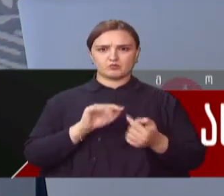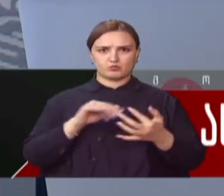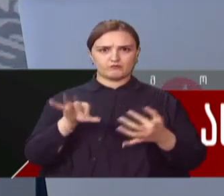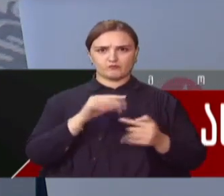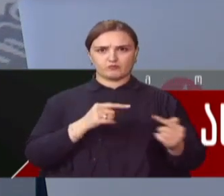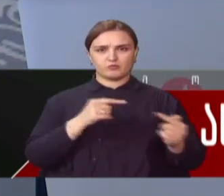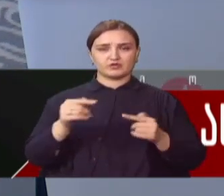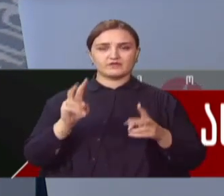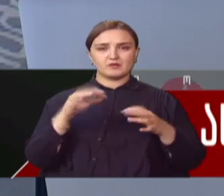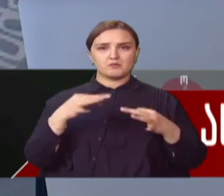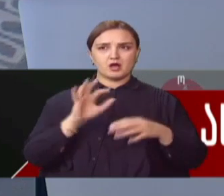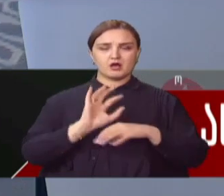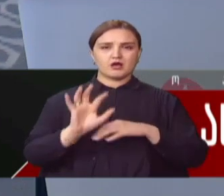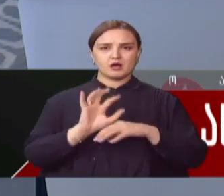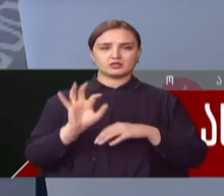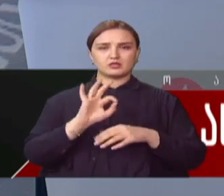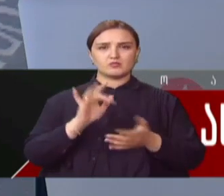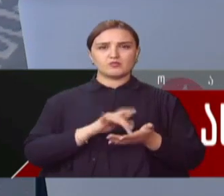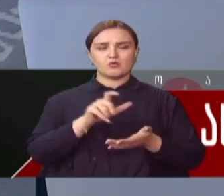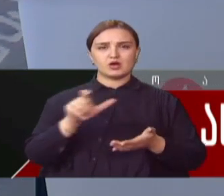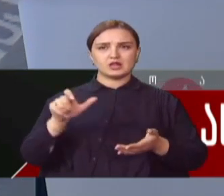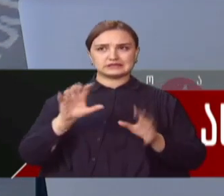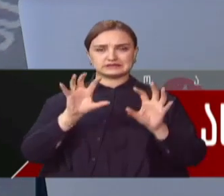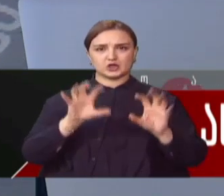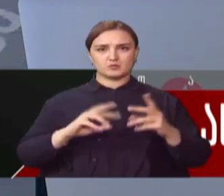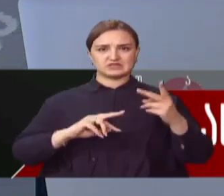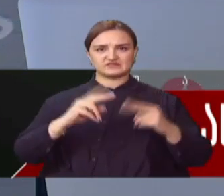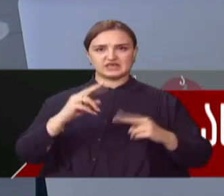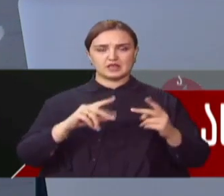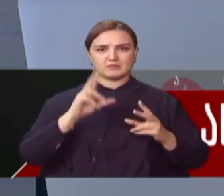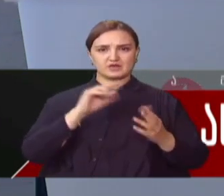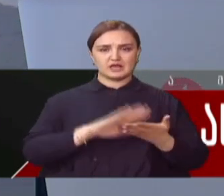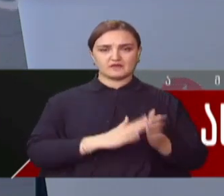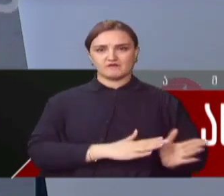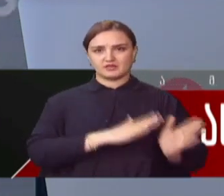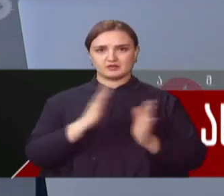გახდა ავტოიმპორტიორებისა და მოქალაქეების ნაწილი საკანონმდებლო ცვლილების გადავადებას ითხოვს.